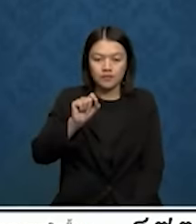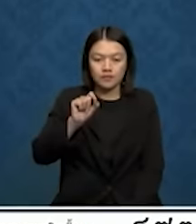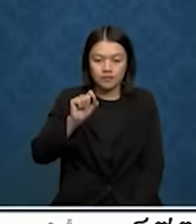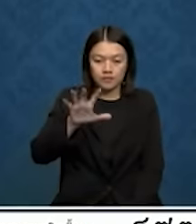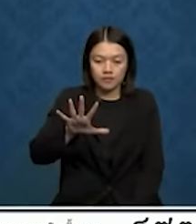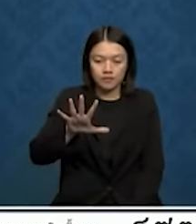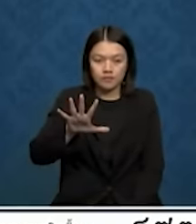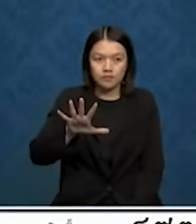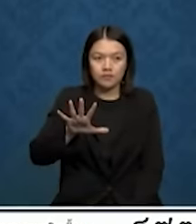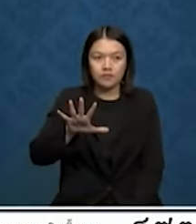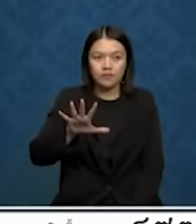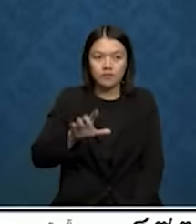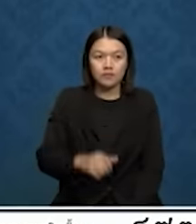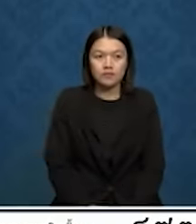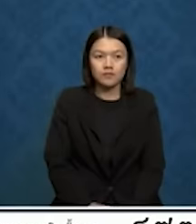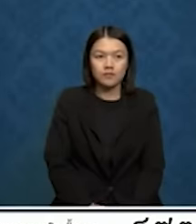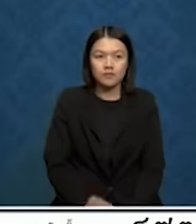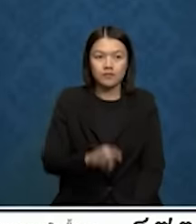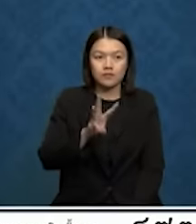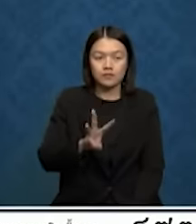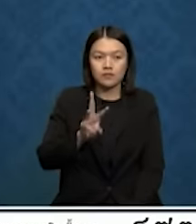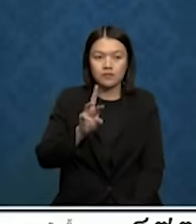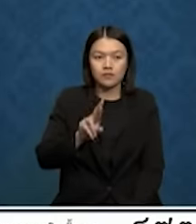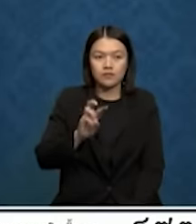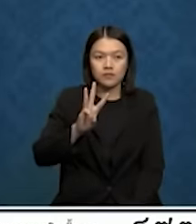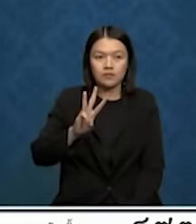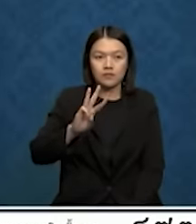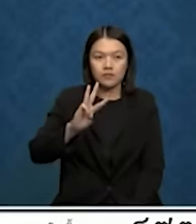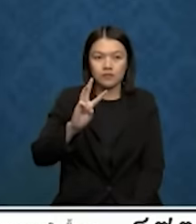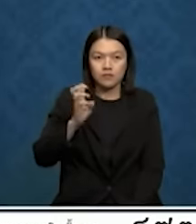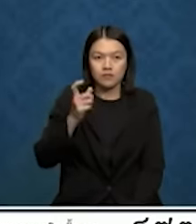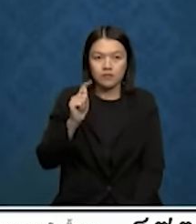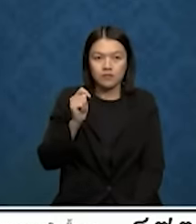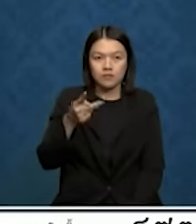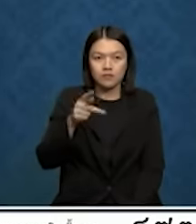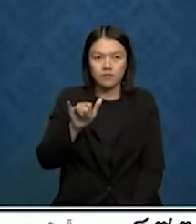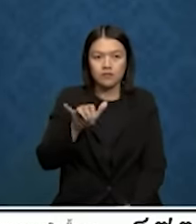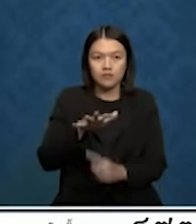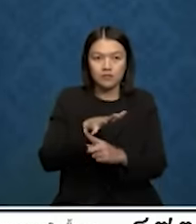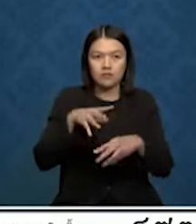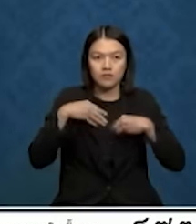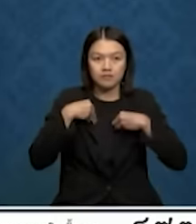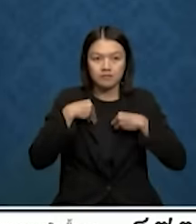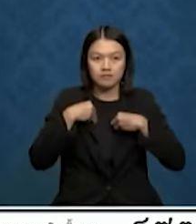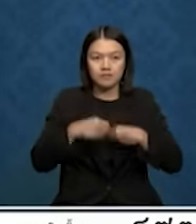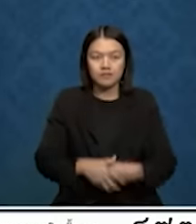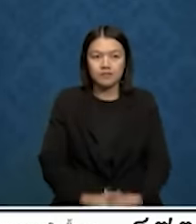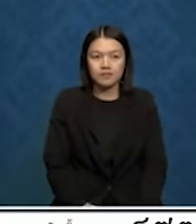325ผู้ช่วยศาสตราจารย์วรวิทย์บารู เห็นชอบครับ